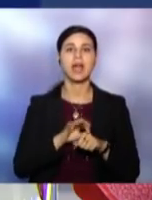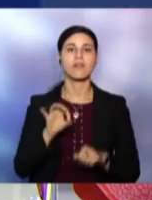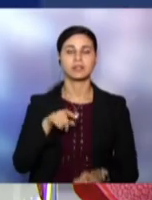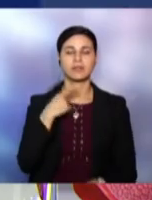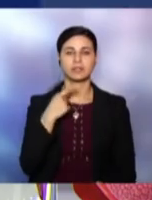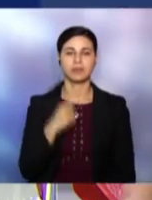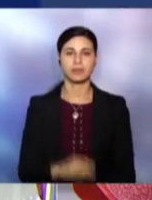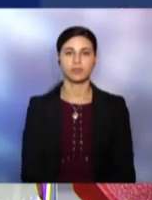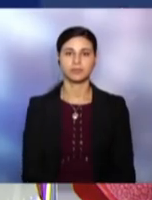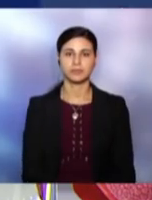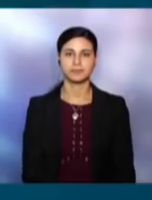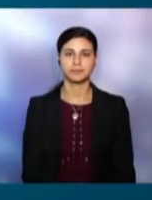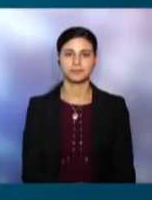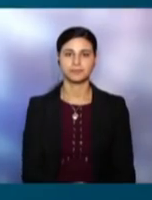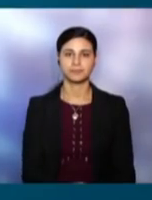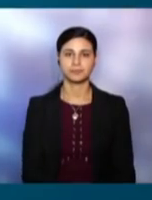ლაპარაკი.